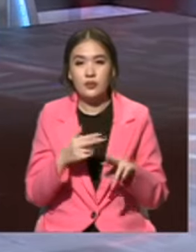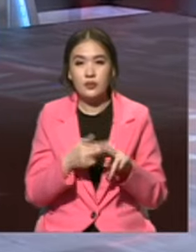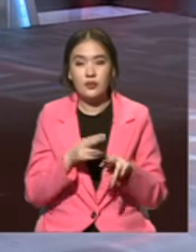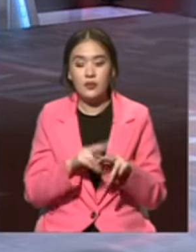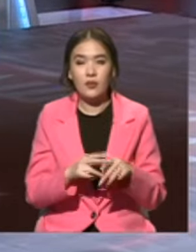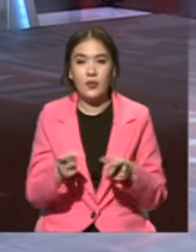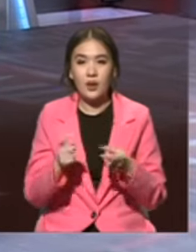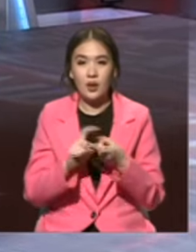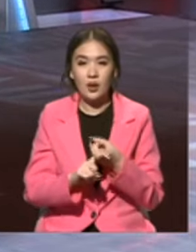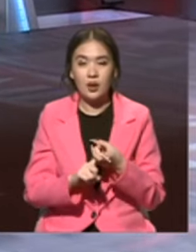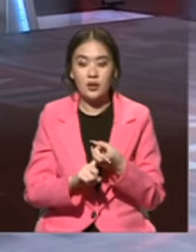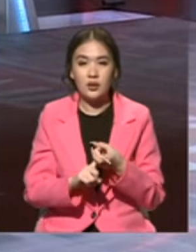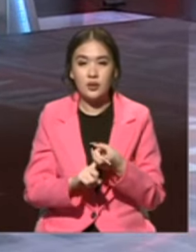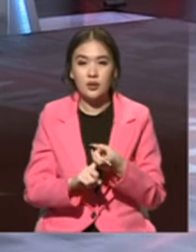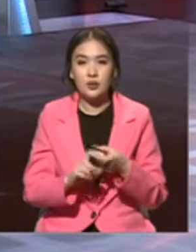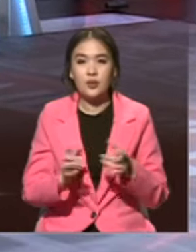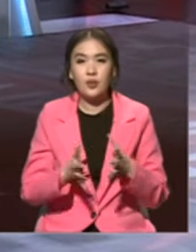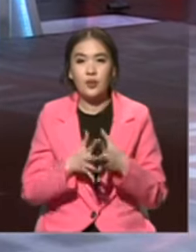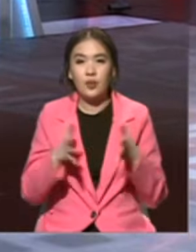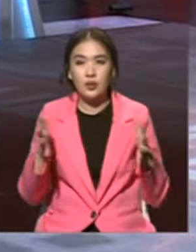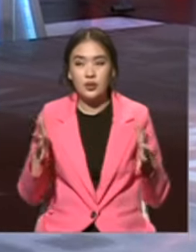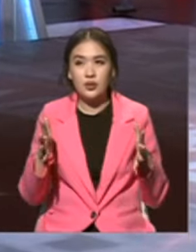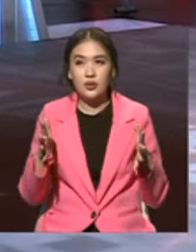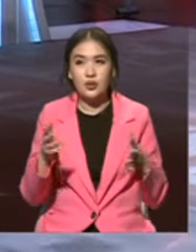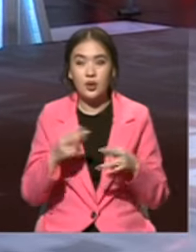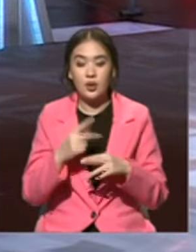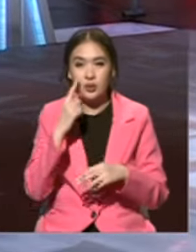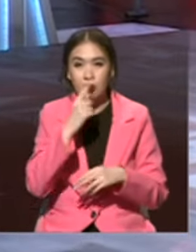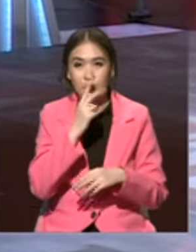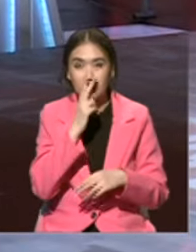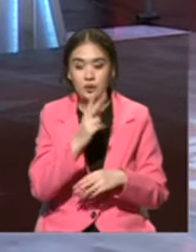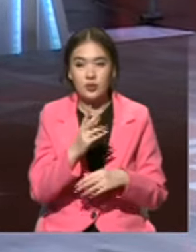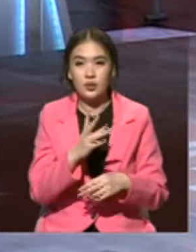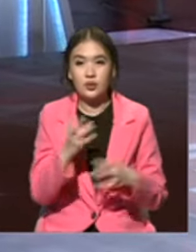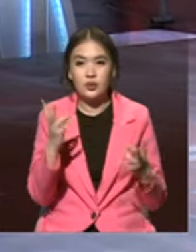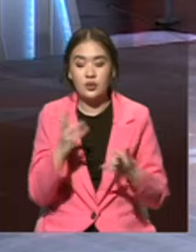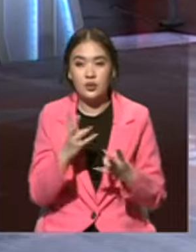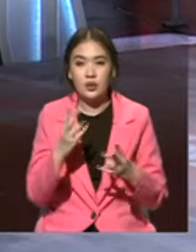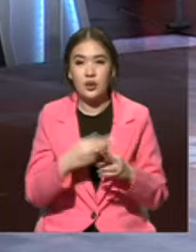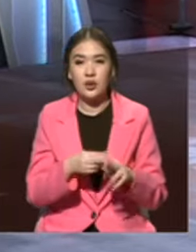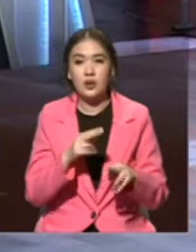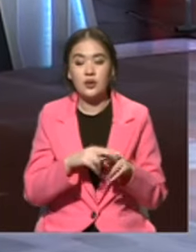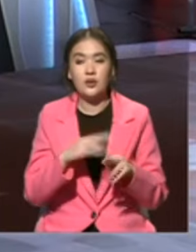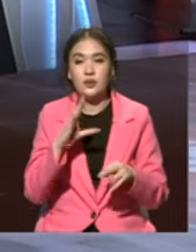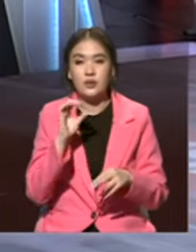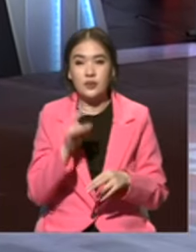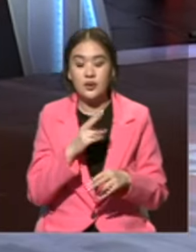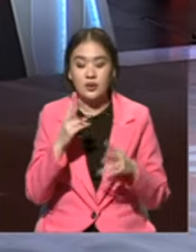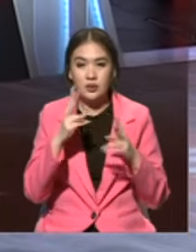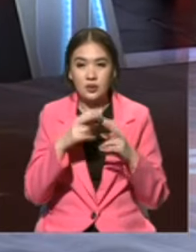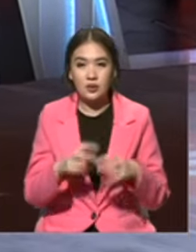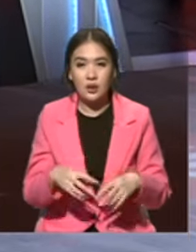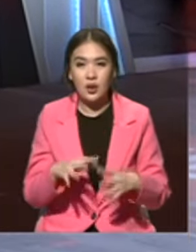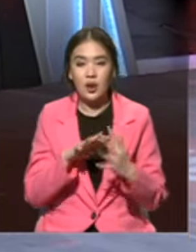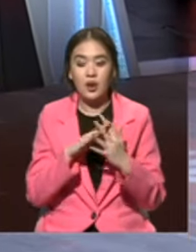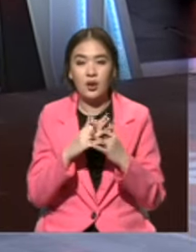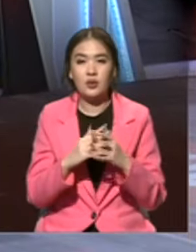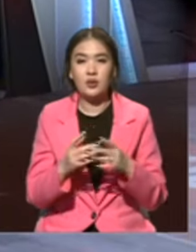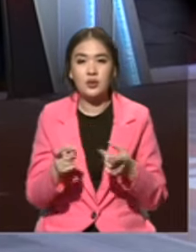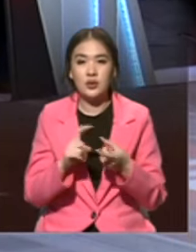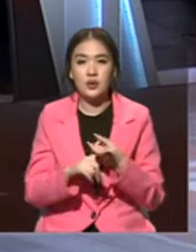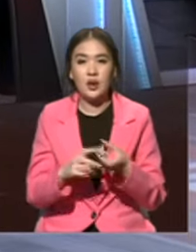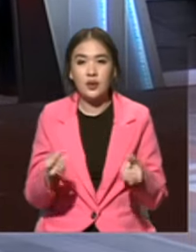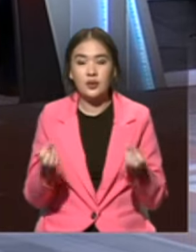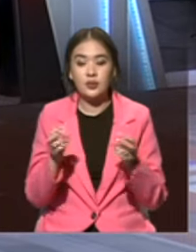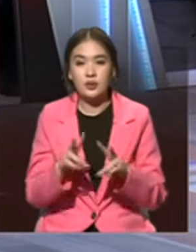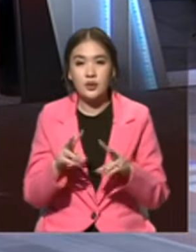ахуал шиеленсе, мамандар барып өз көзімен көру керек. Бұл аурудың түрін анықтау керек. Және де аурудан сынама алып, арнайы